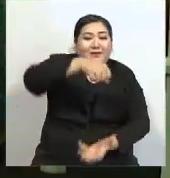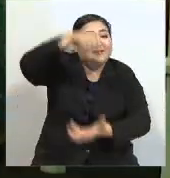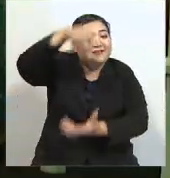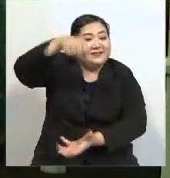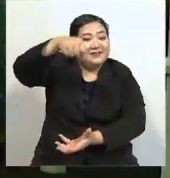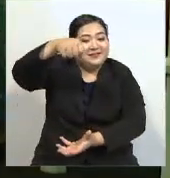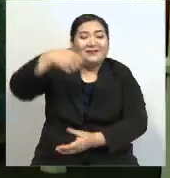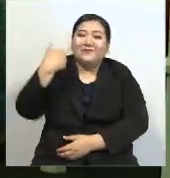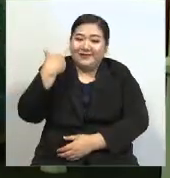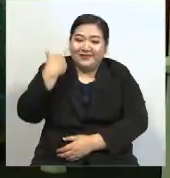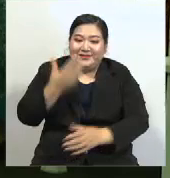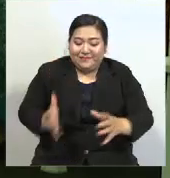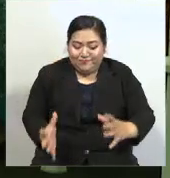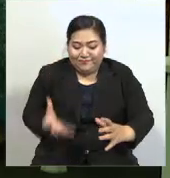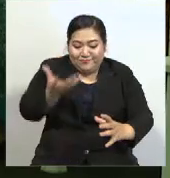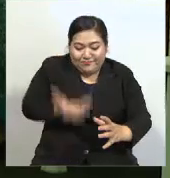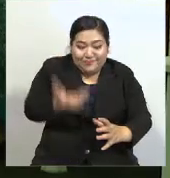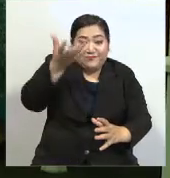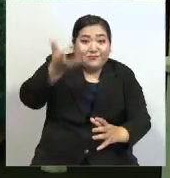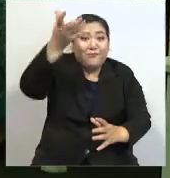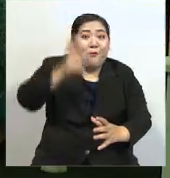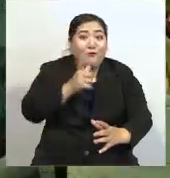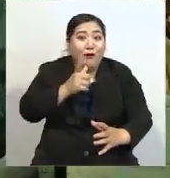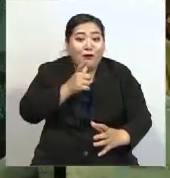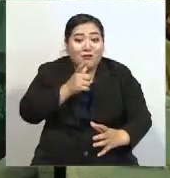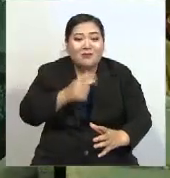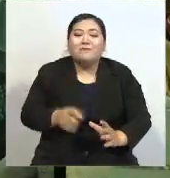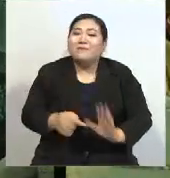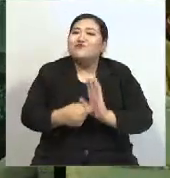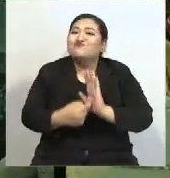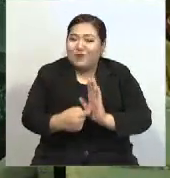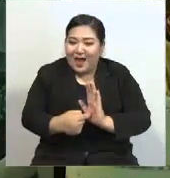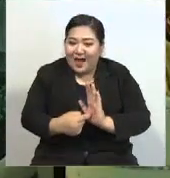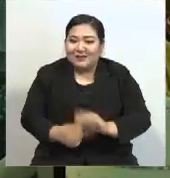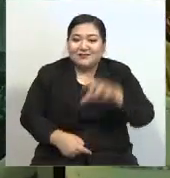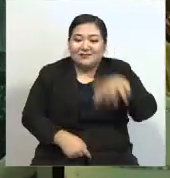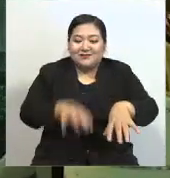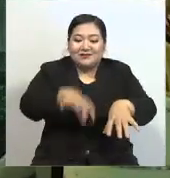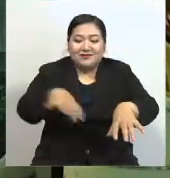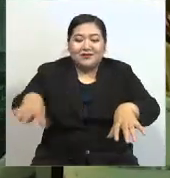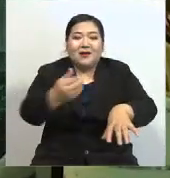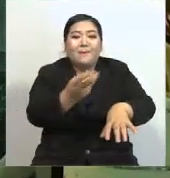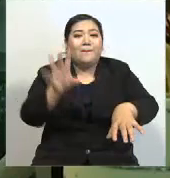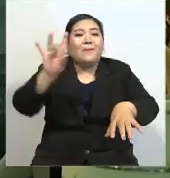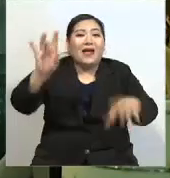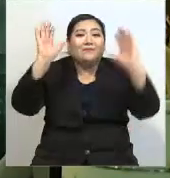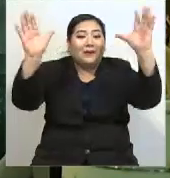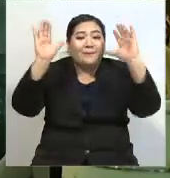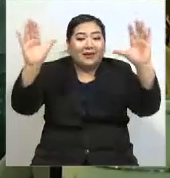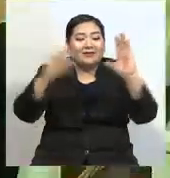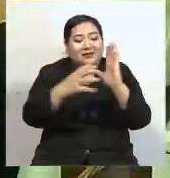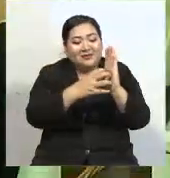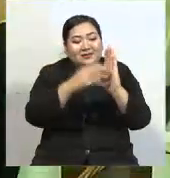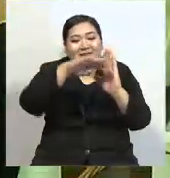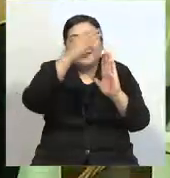ายักษ์ค่ะซึ่งเป็นสัญลักษณ์ตัวแทนของสำนักงานประชาสัมพันธ์ทั้ง8เขตและกรมประชาสัมพันธ์ในส่วนกล